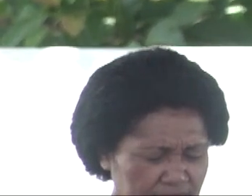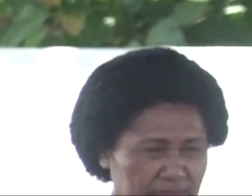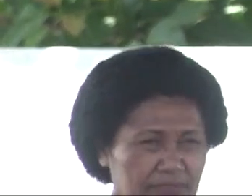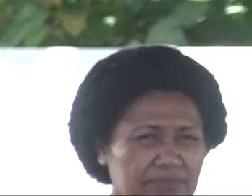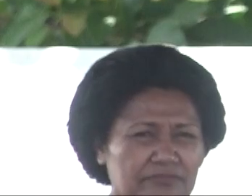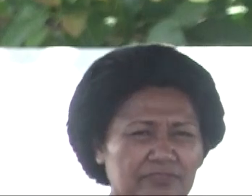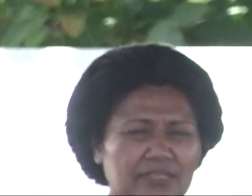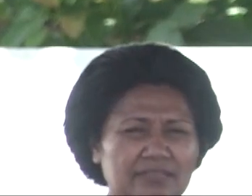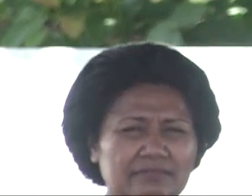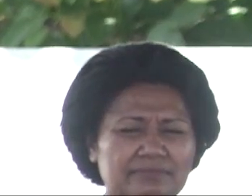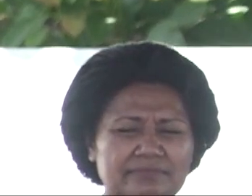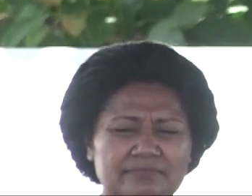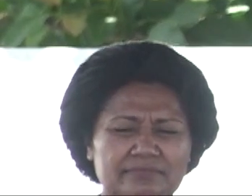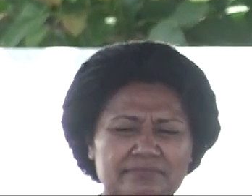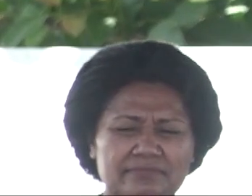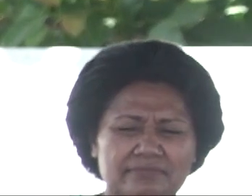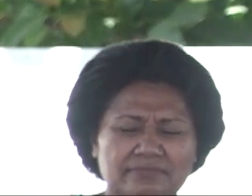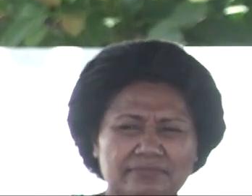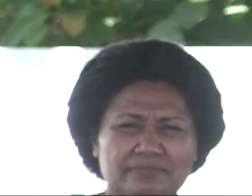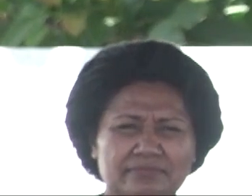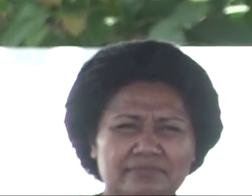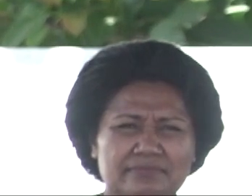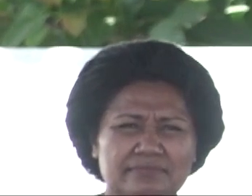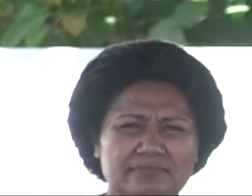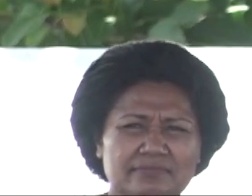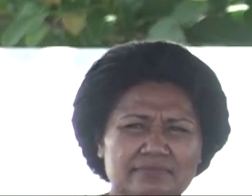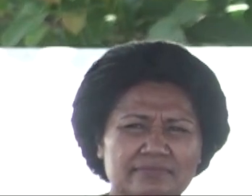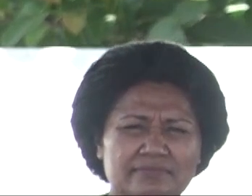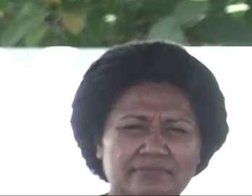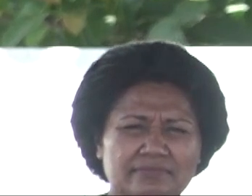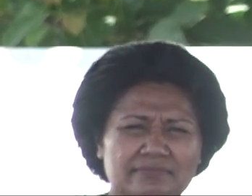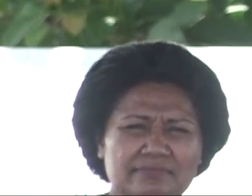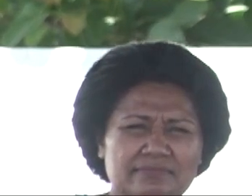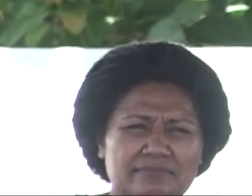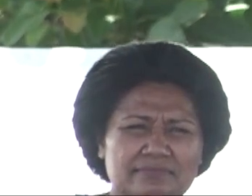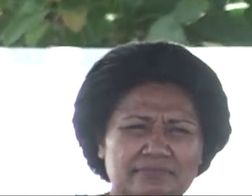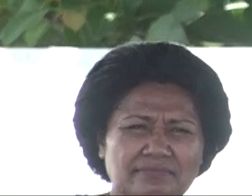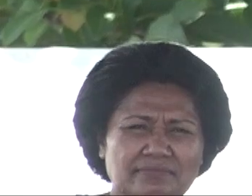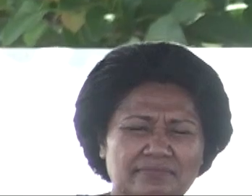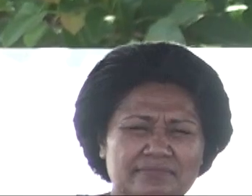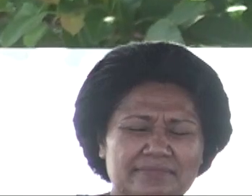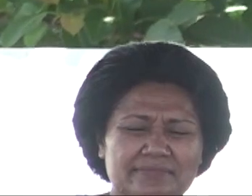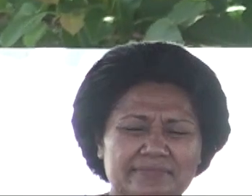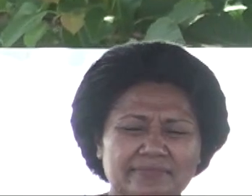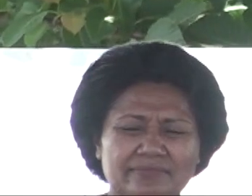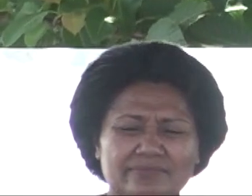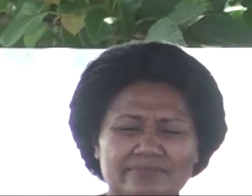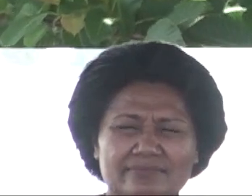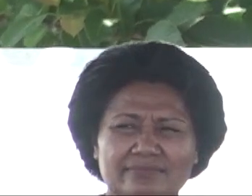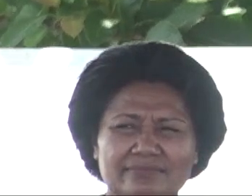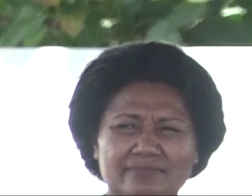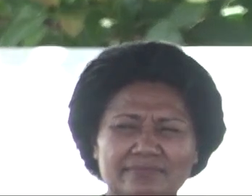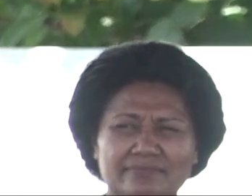Sa pano ini na tomanitiko na kaya nagarabi ng rotability na isolusyon. And ibarao di